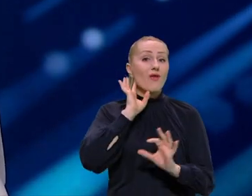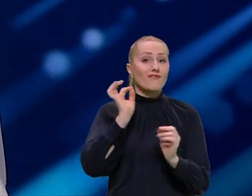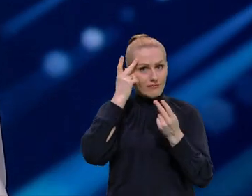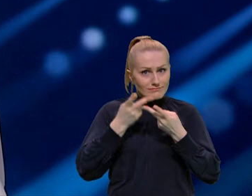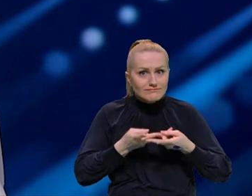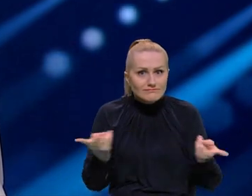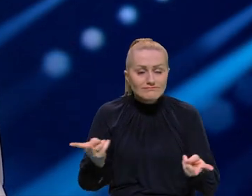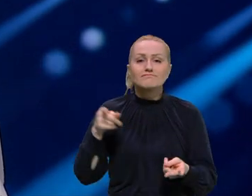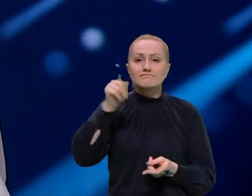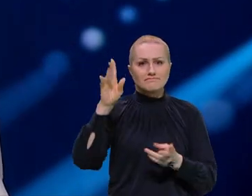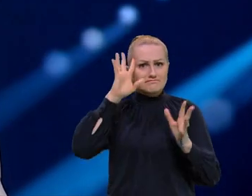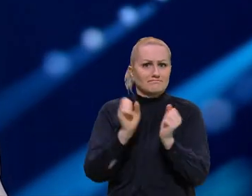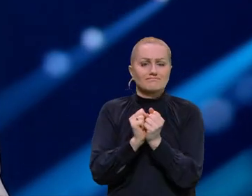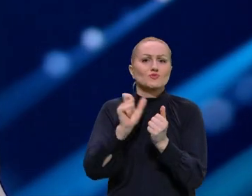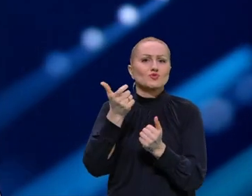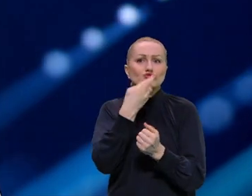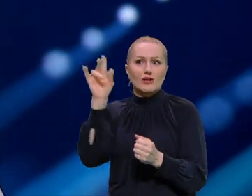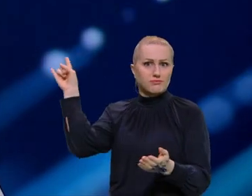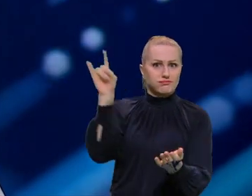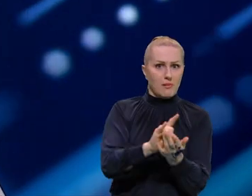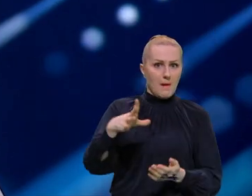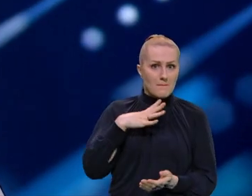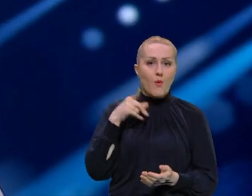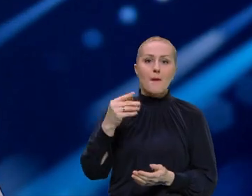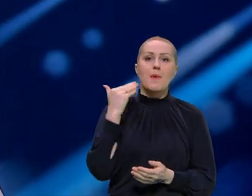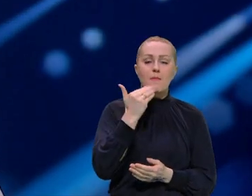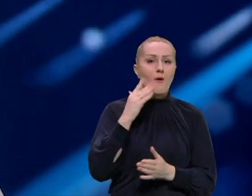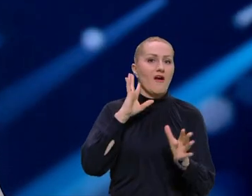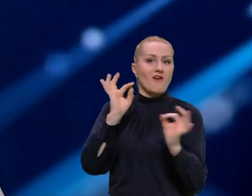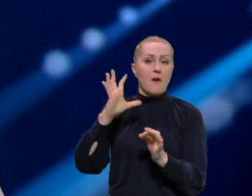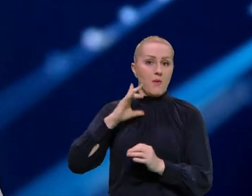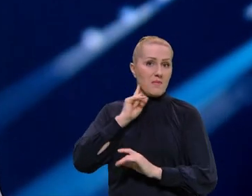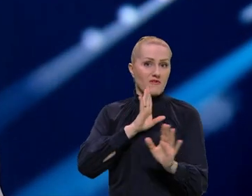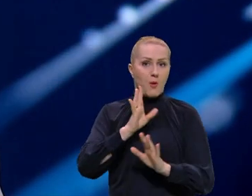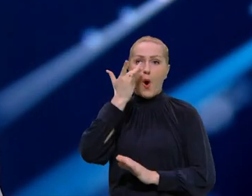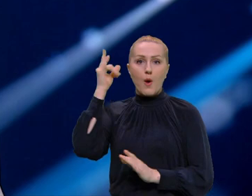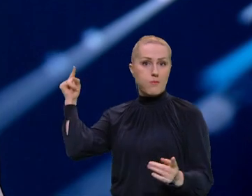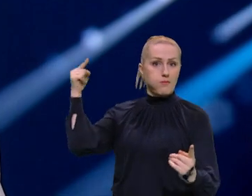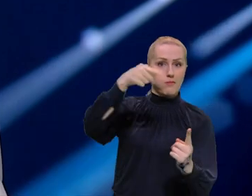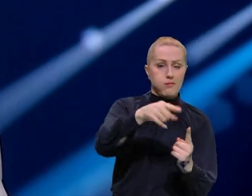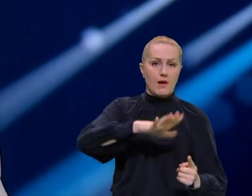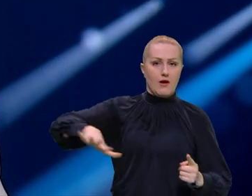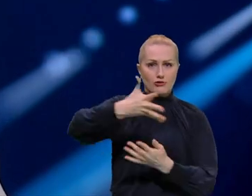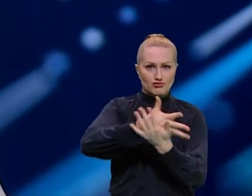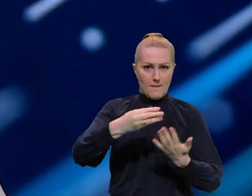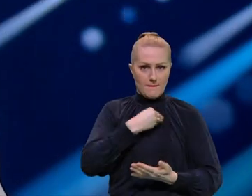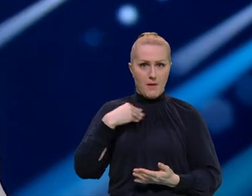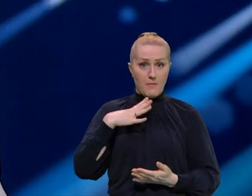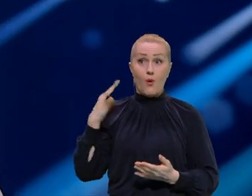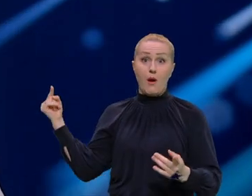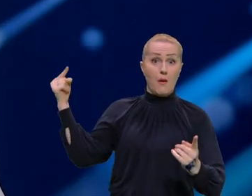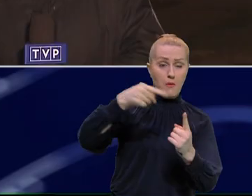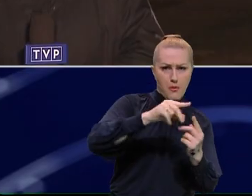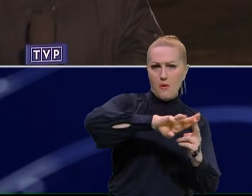niezidentyfikowanym obiekcie po południu pojawiła się ta o rusyjskiej rakiecie, która wtargnęła w polską przestrzeń i ją opuściła.